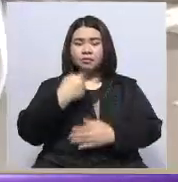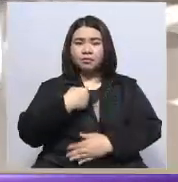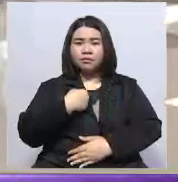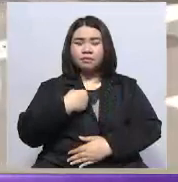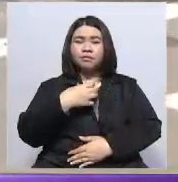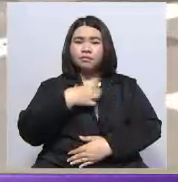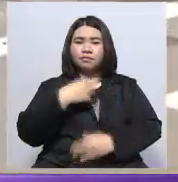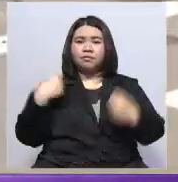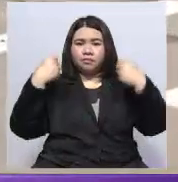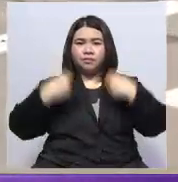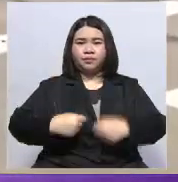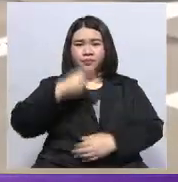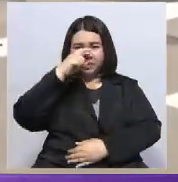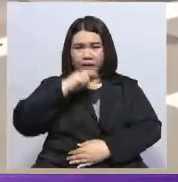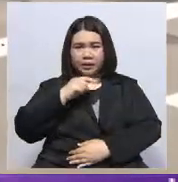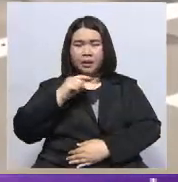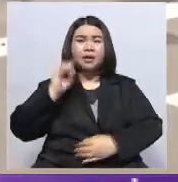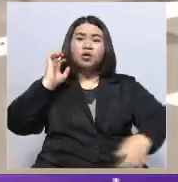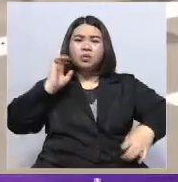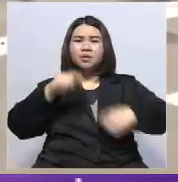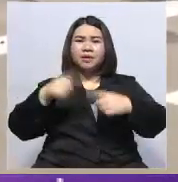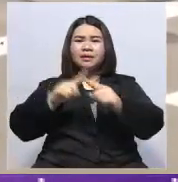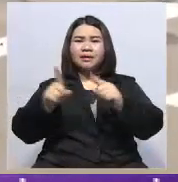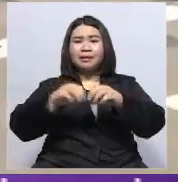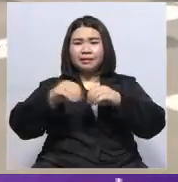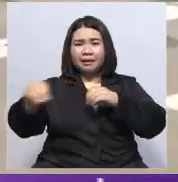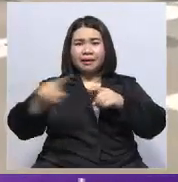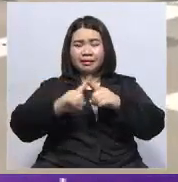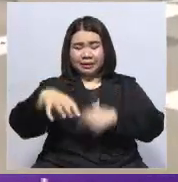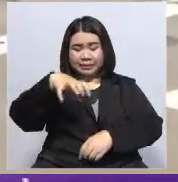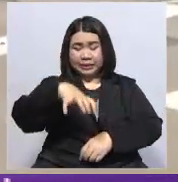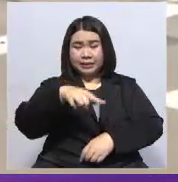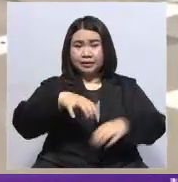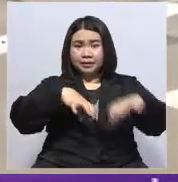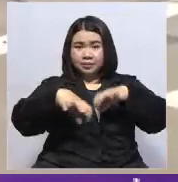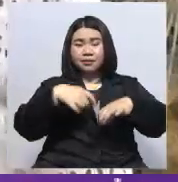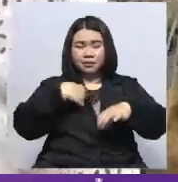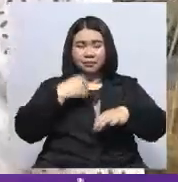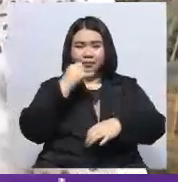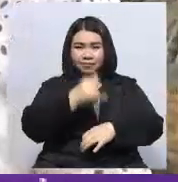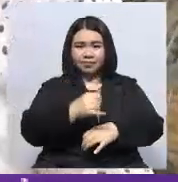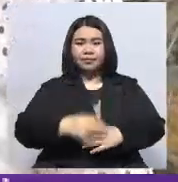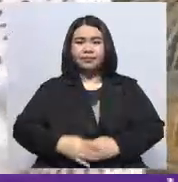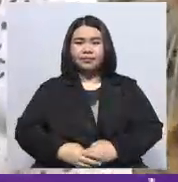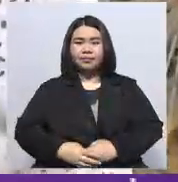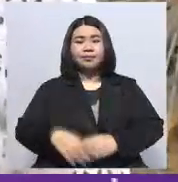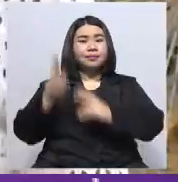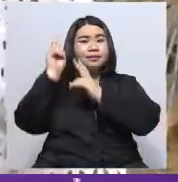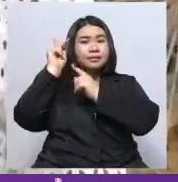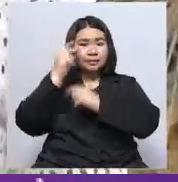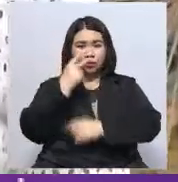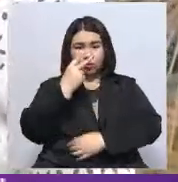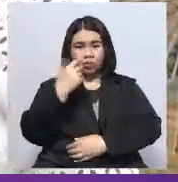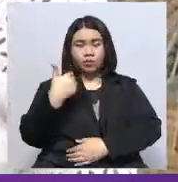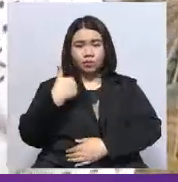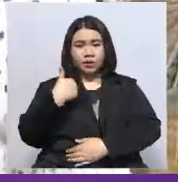ๆอยากแต่งชุดไทยแล้วจริงๆจะไปลพบุรีแต่ว่ามันไกลพอดีมีงานที่นี่ก็เลยมาที่นี่ค่ะ รู้ข่าวนะคะดูข่าว